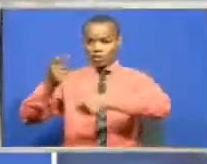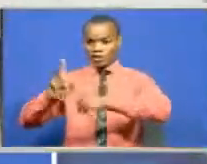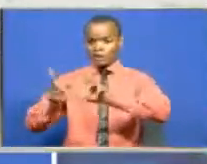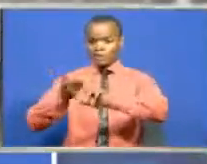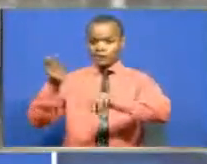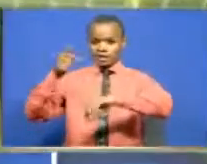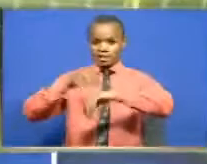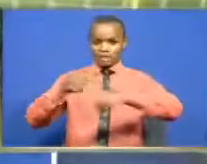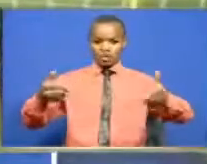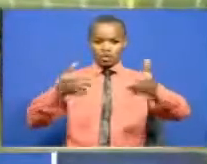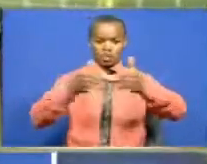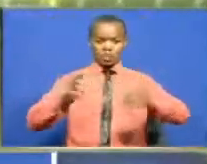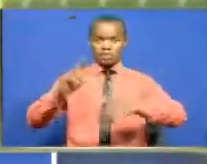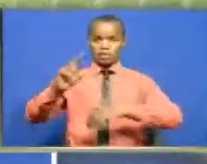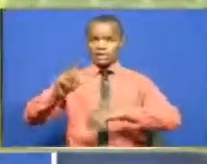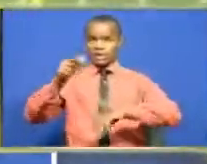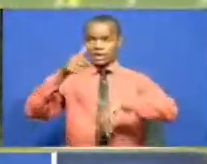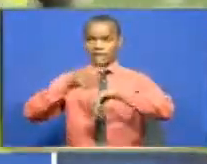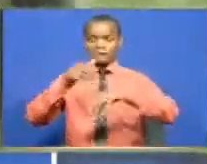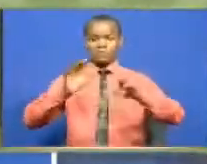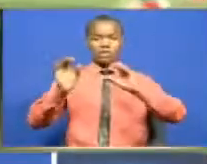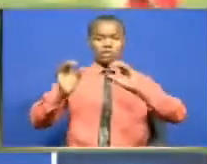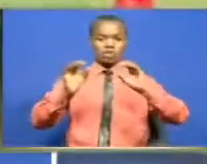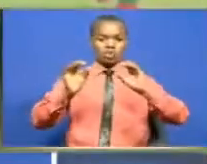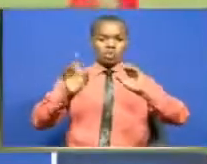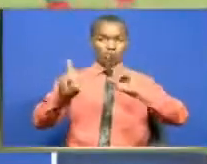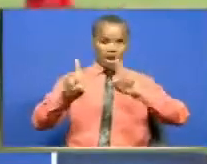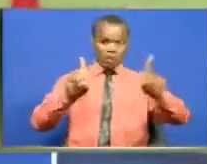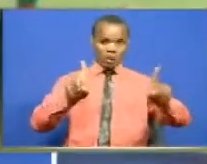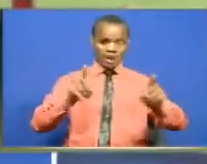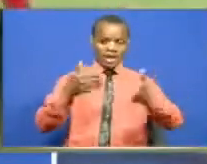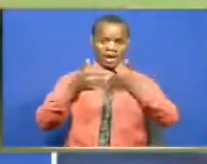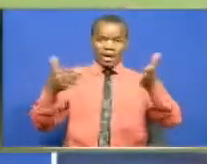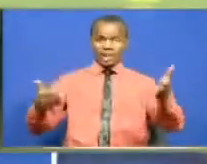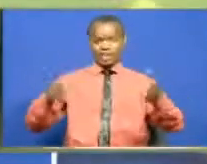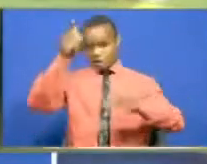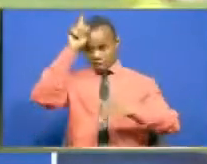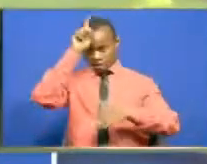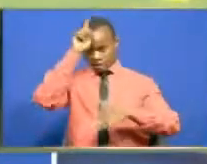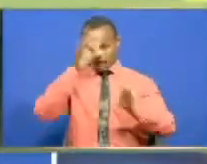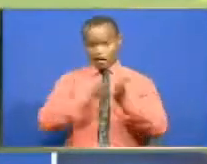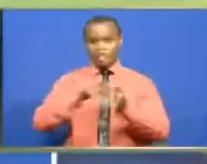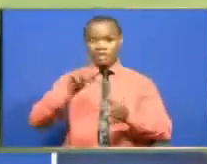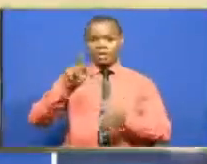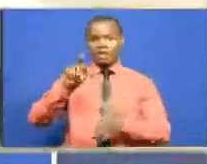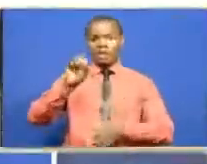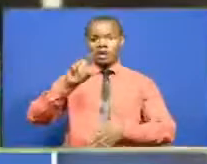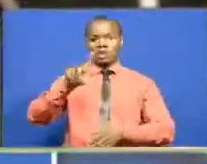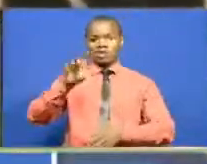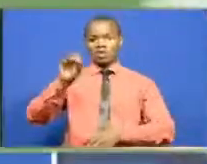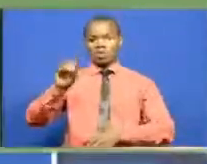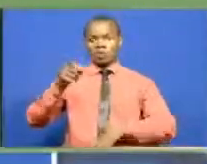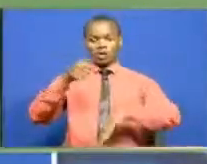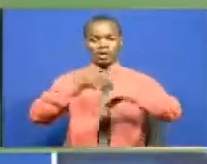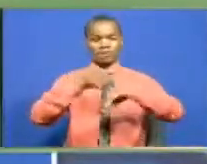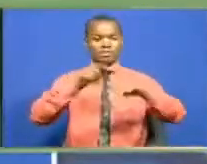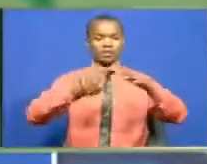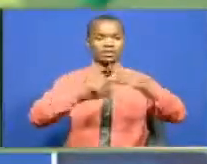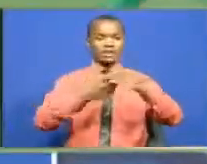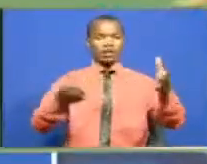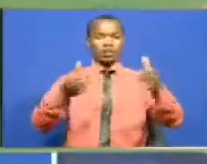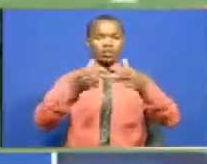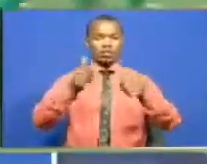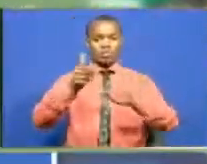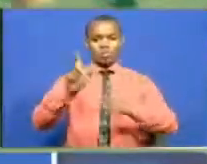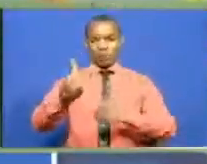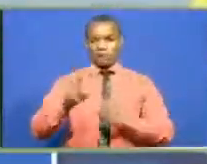katika kundi G baada ya kutoka sare ya bao moja kwa moja dhidi ya Misri na Togo kwenye mechi mbili za mwanzo kundini.